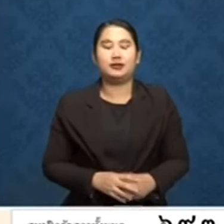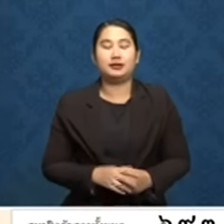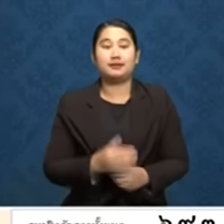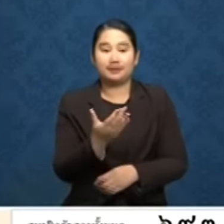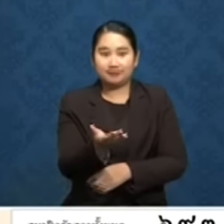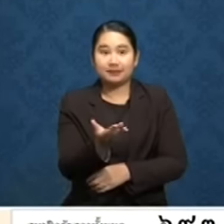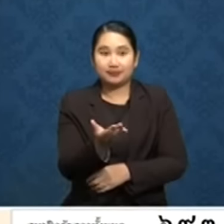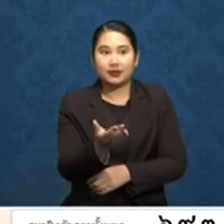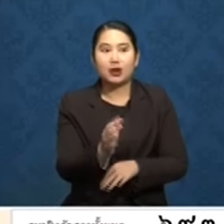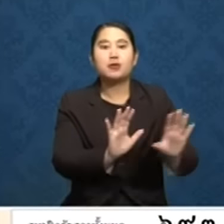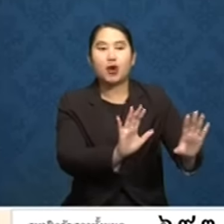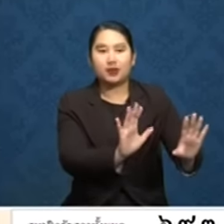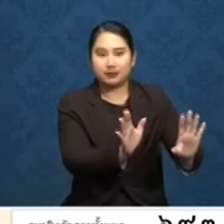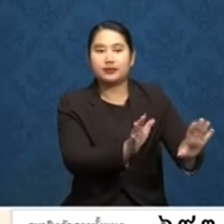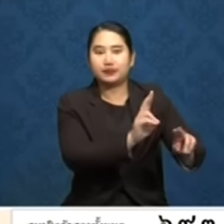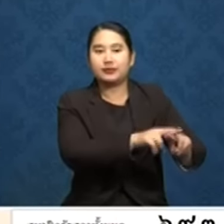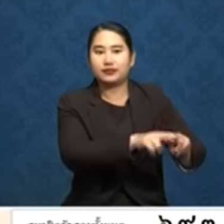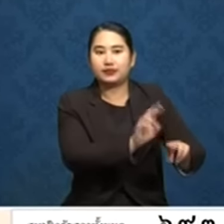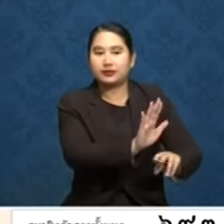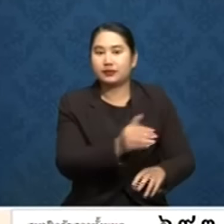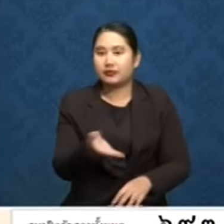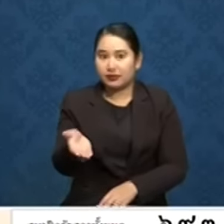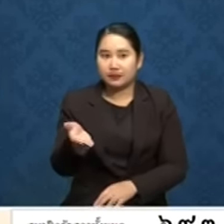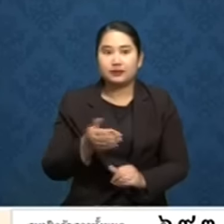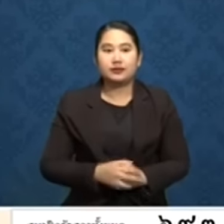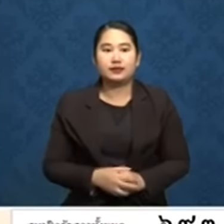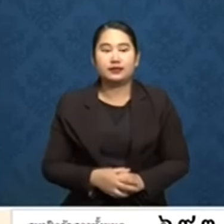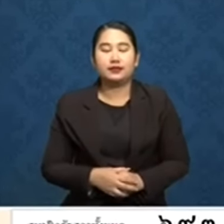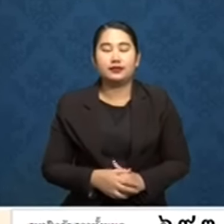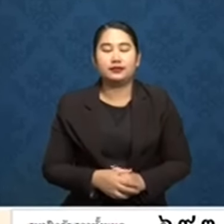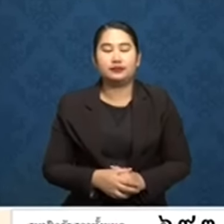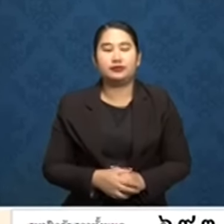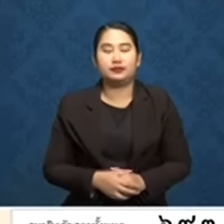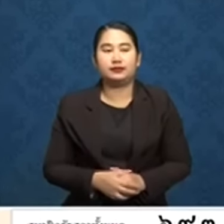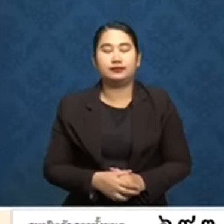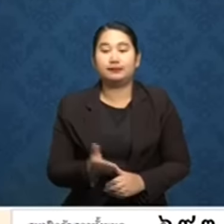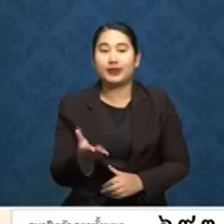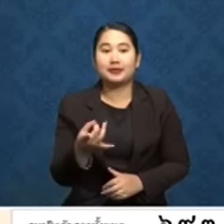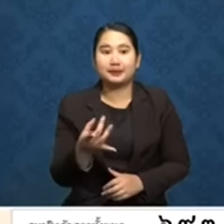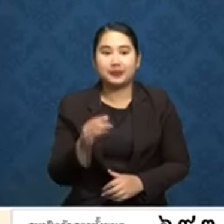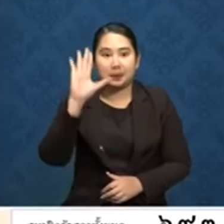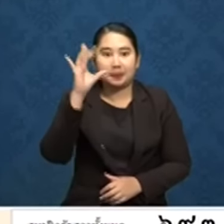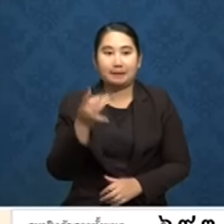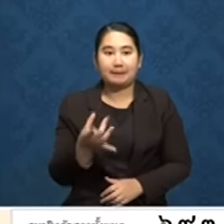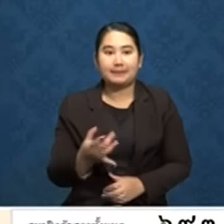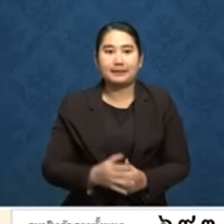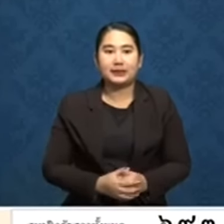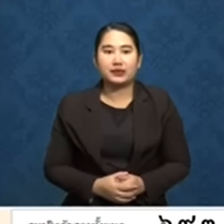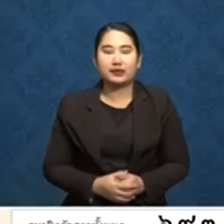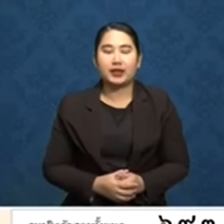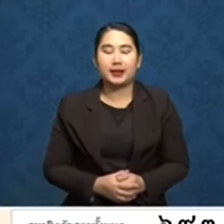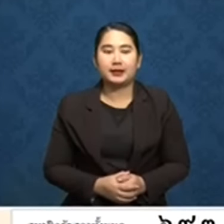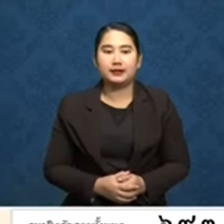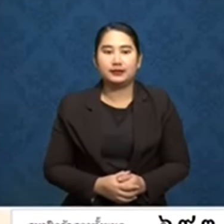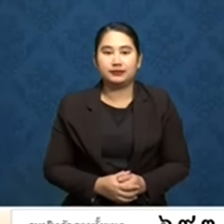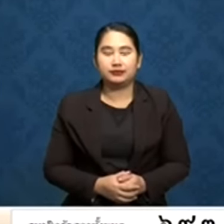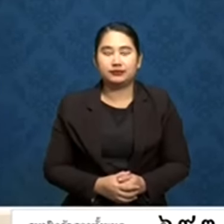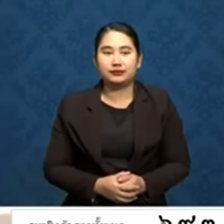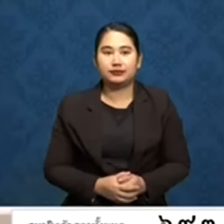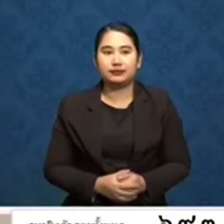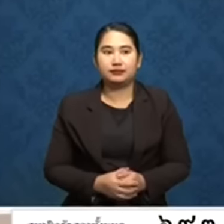านะฮะคุณมาที่คุณนั่งลงได้ครับเจิญต่อจัดเจิญครับประท้วงอะไรครับยกมือประท้วงยืนจบ